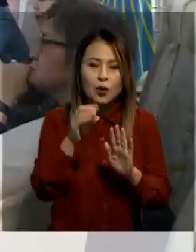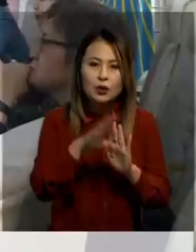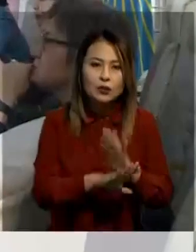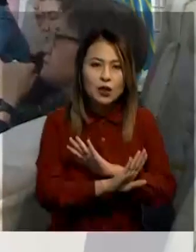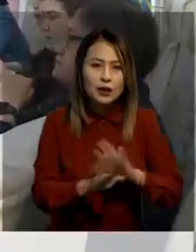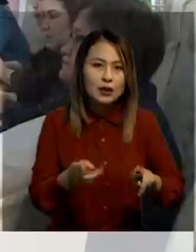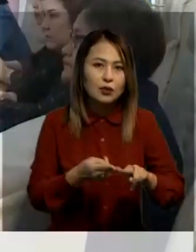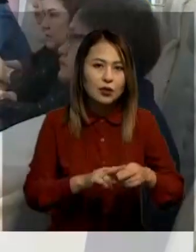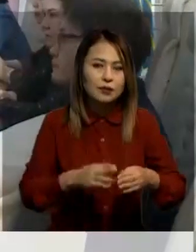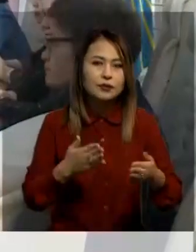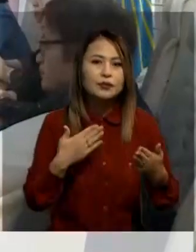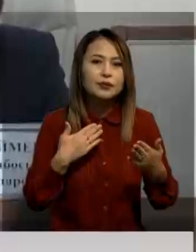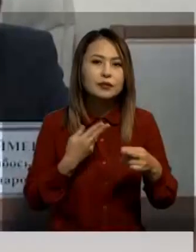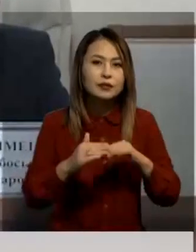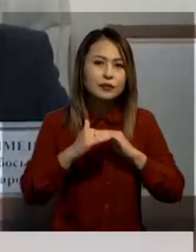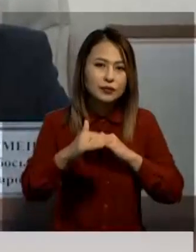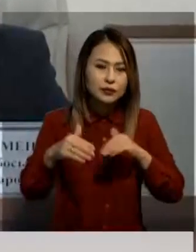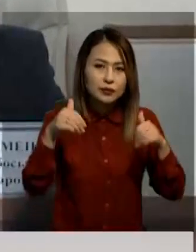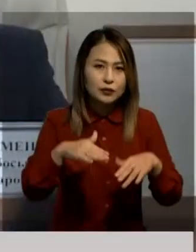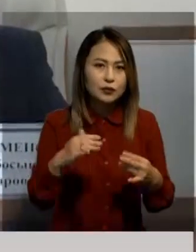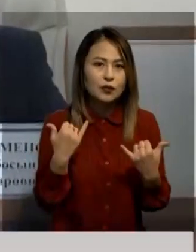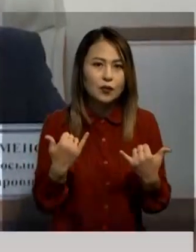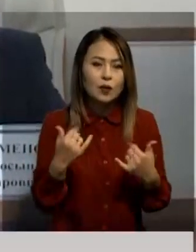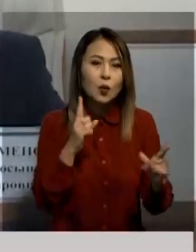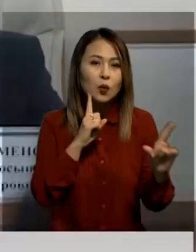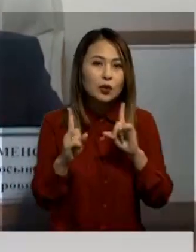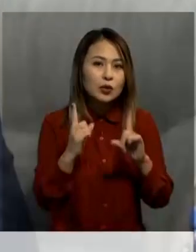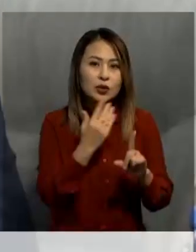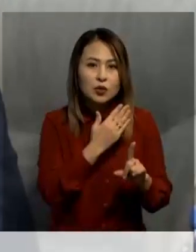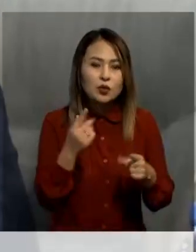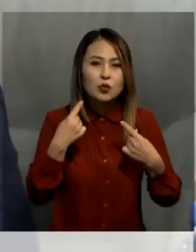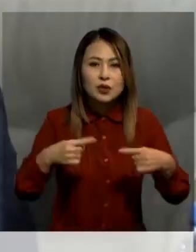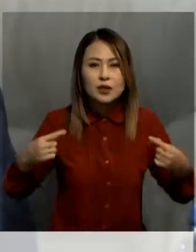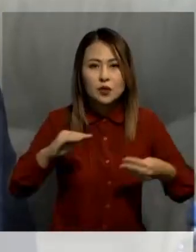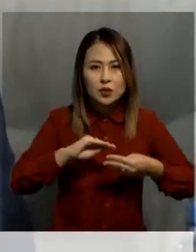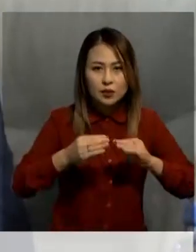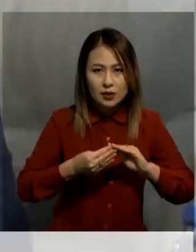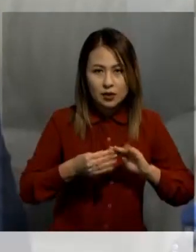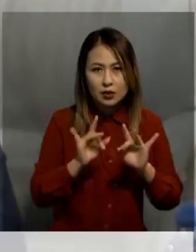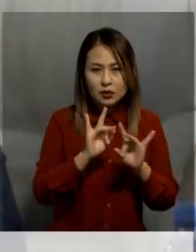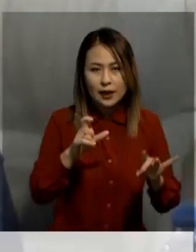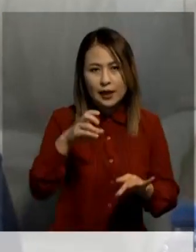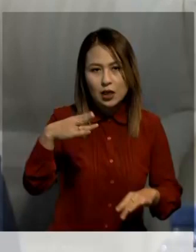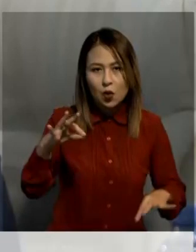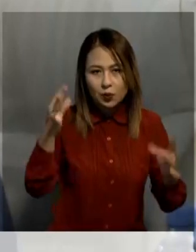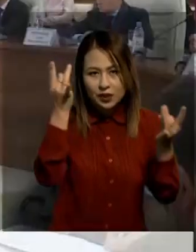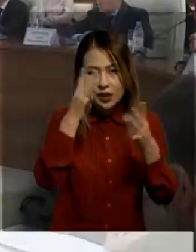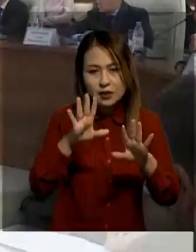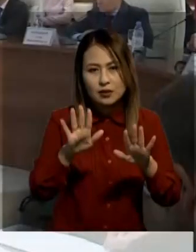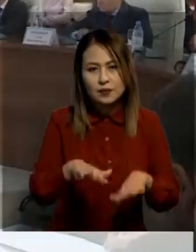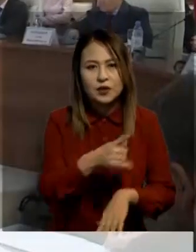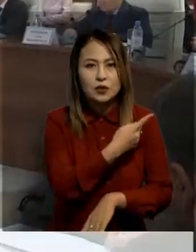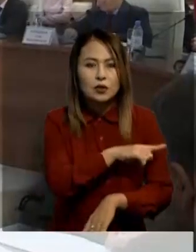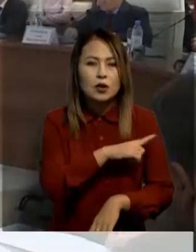ушықтырмай, ымыраға келе отырып жергілікті жерлерде шешуге баулу. Бүгінгі отырыста осы және өзге де мәселелер қозғалып,